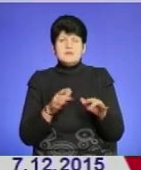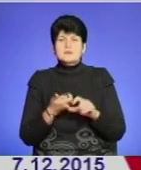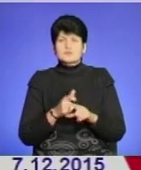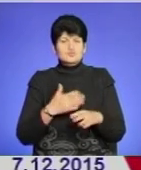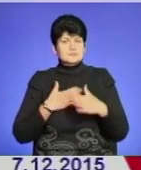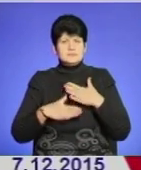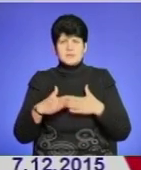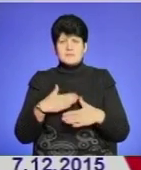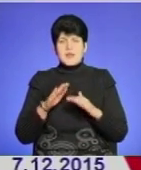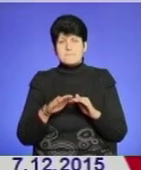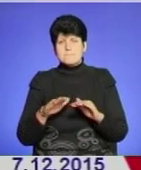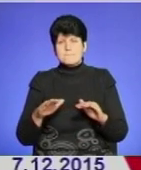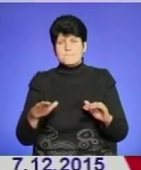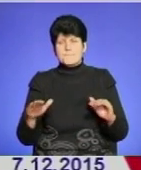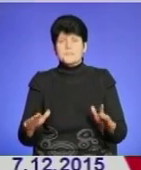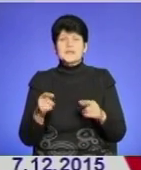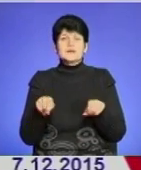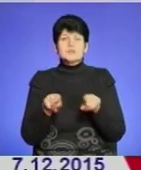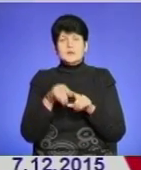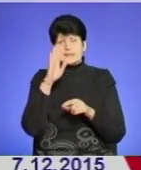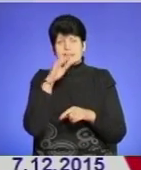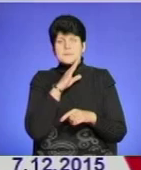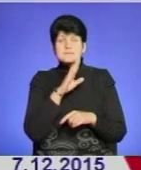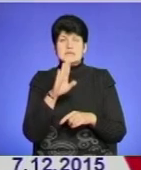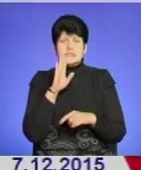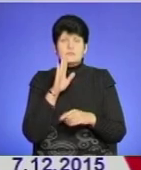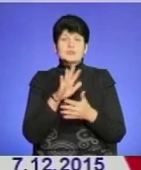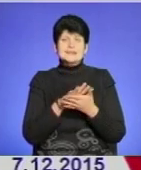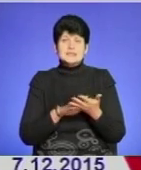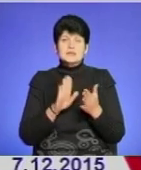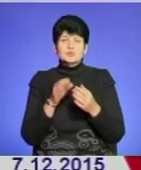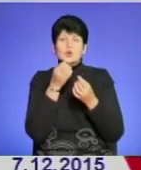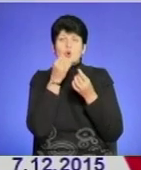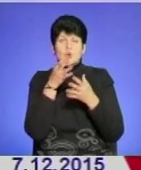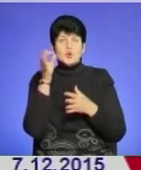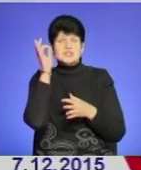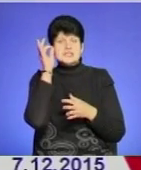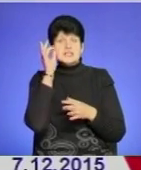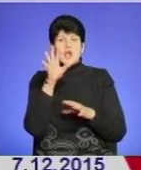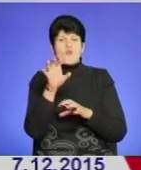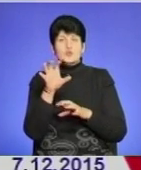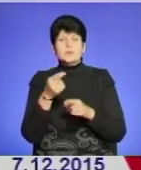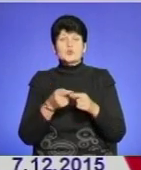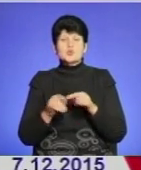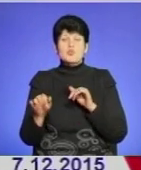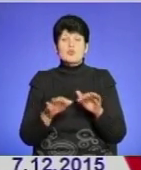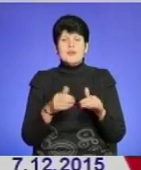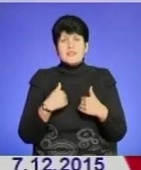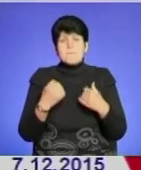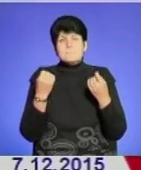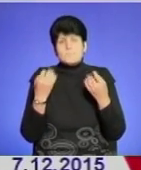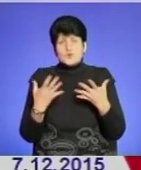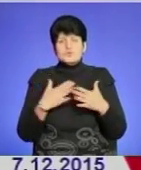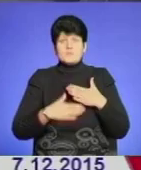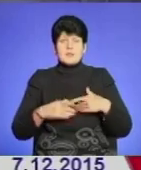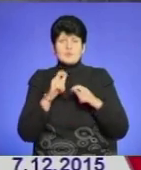як для малих діточок, так і для батьків, оскільки надалі буде хороша згадка в фотографії про цю подію. А нам просто приємно